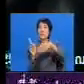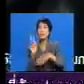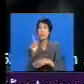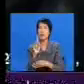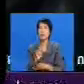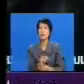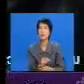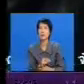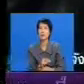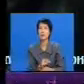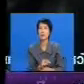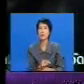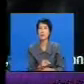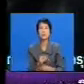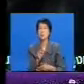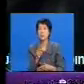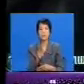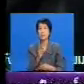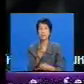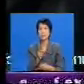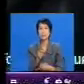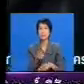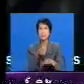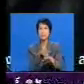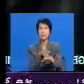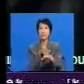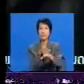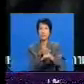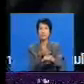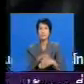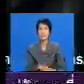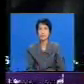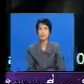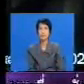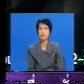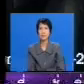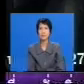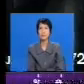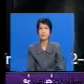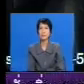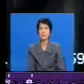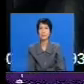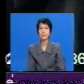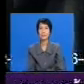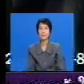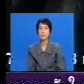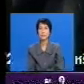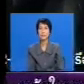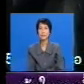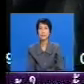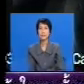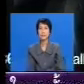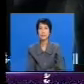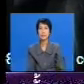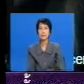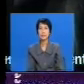ไม่ค่อยบ่อยเท่าไหร่แต่ว่าเส้นนี้ติดประจำอยู่แล้วถ้าเรามีสะพานนี้ติดขนาดนี ้ ถ้าไม่มีเนี่ยทำพลาดแน่เลย ค่ะแล้วพี่คิดว่าควรจะ